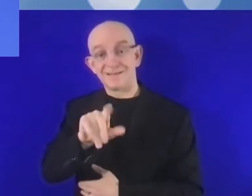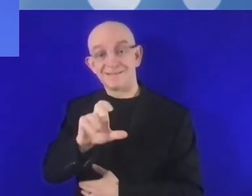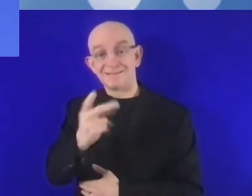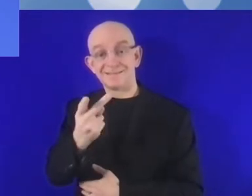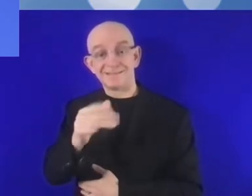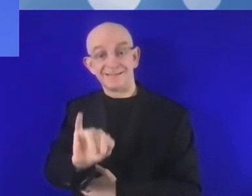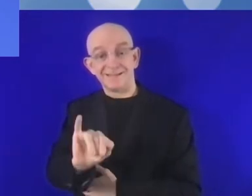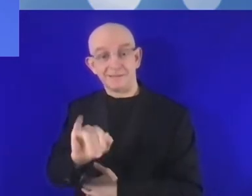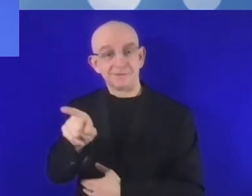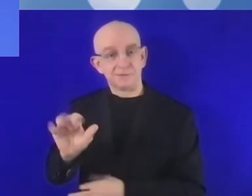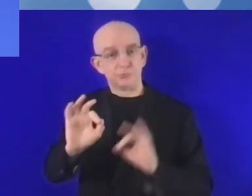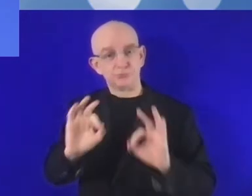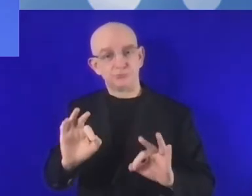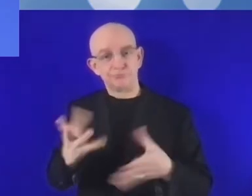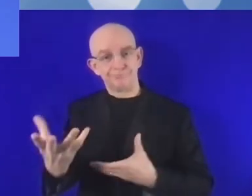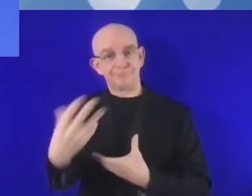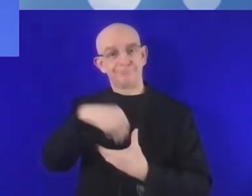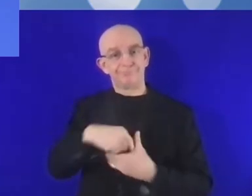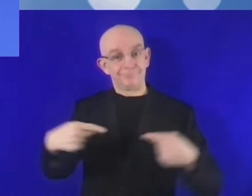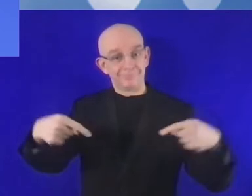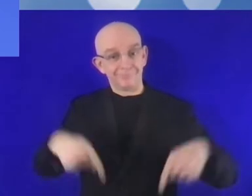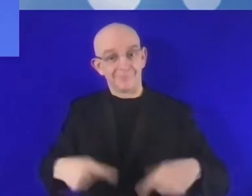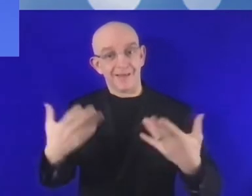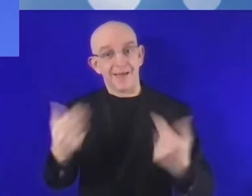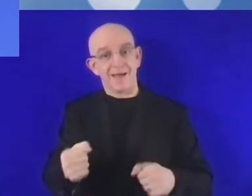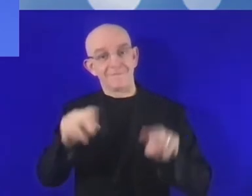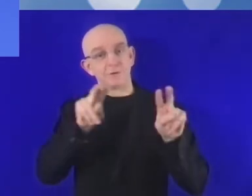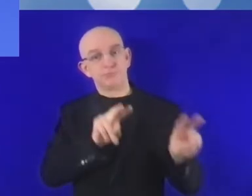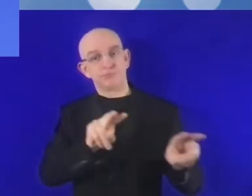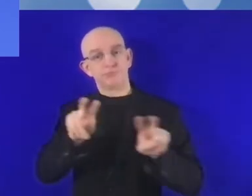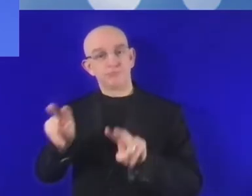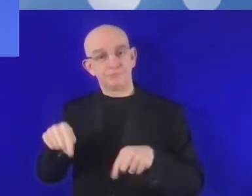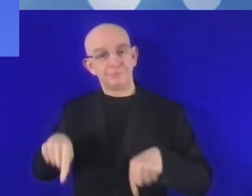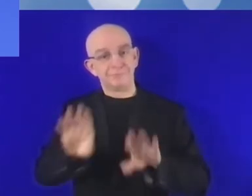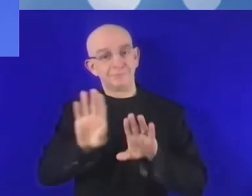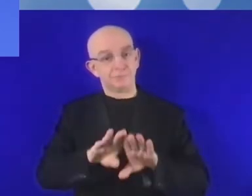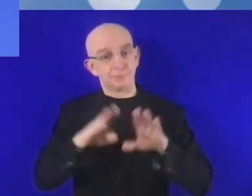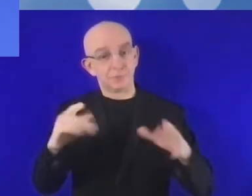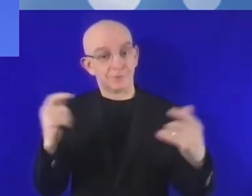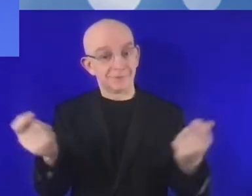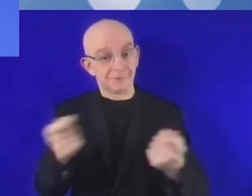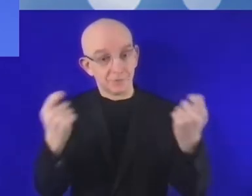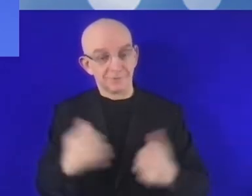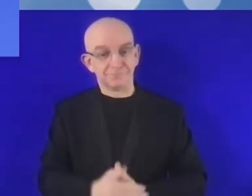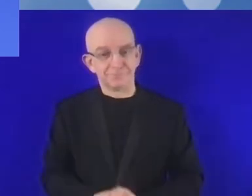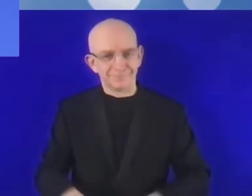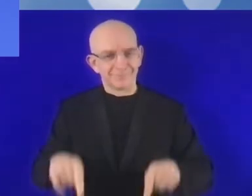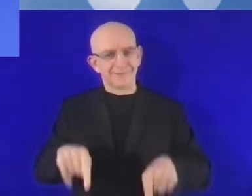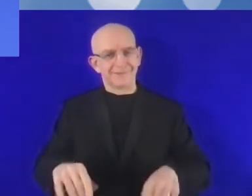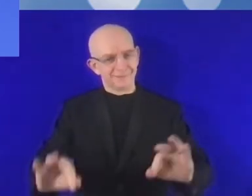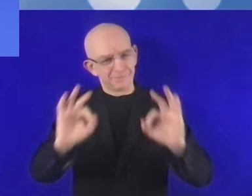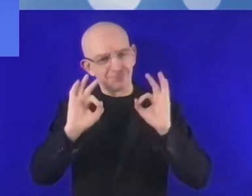رئيس الحكومة البولندية على مشاركته في حفلة الافتتاح هذه.